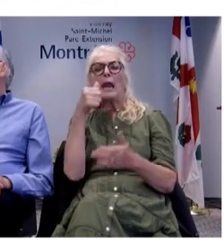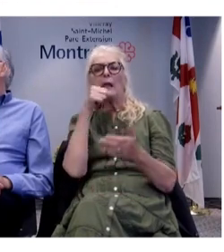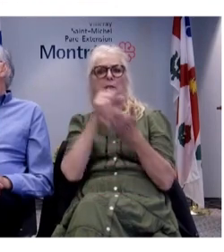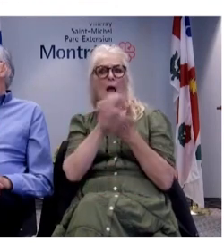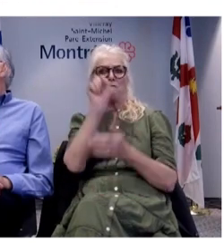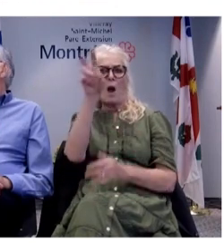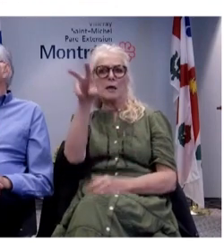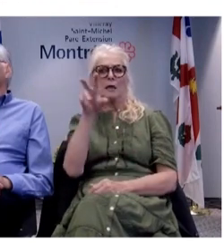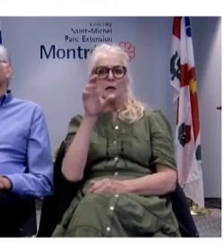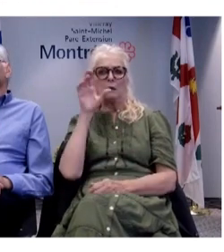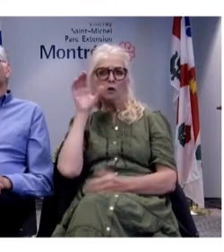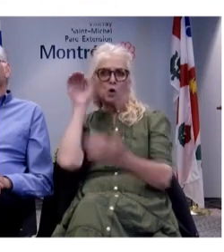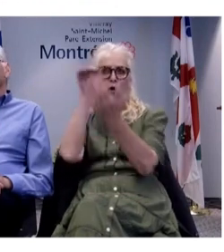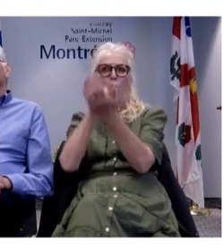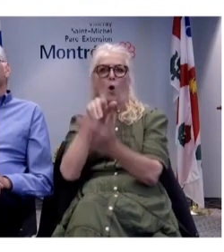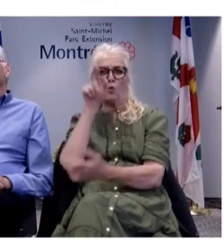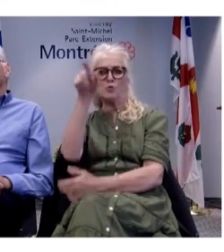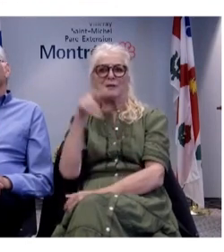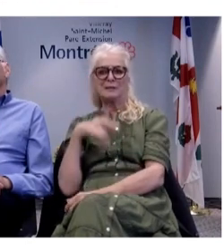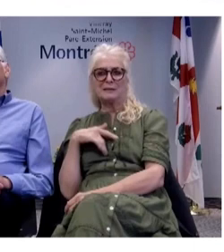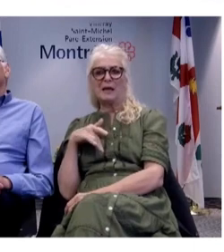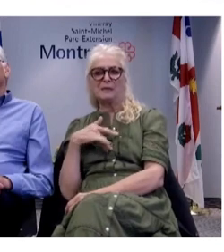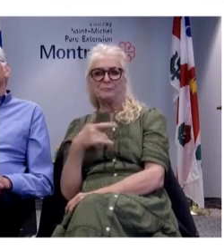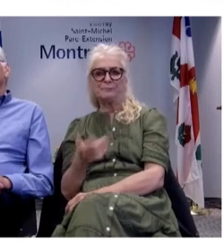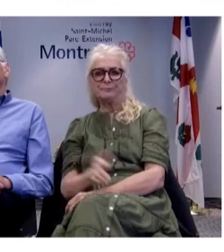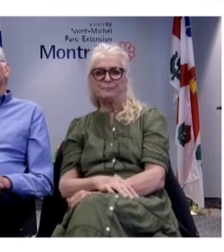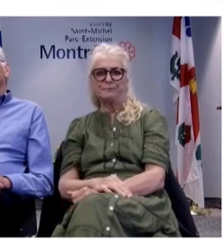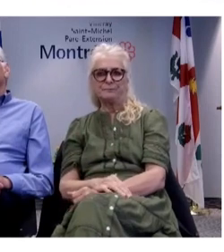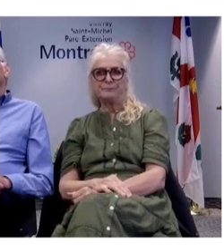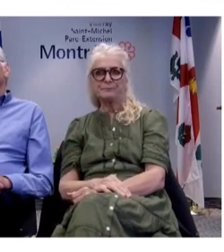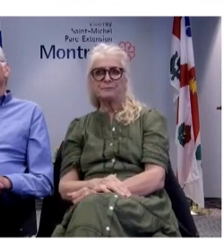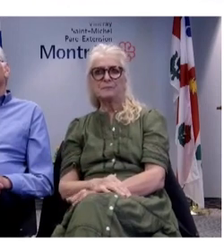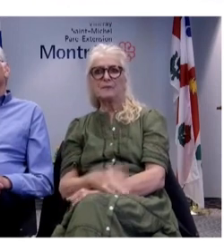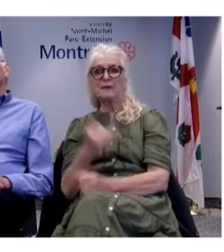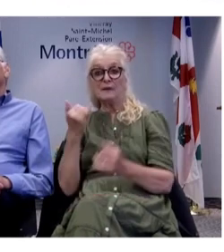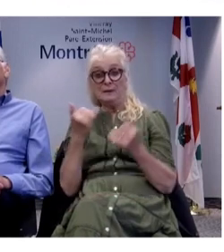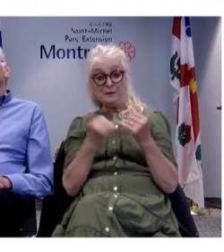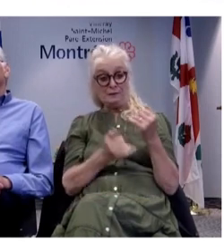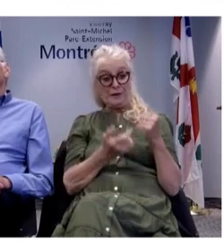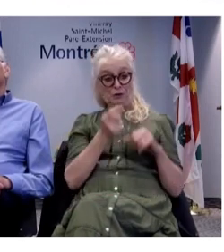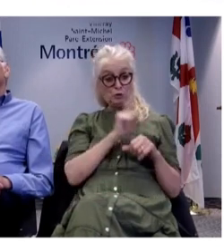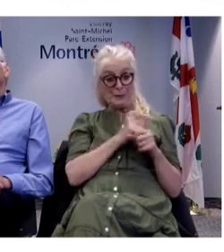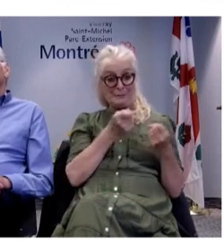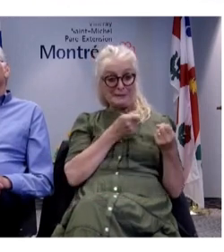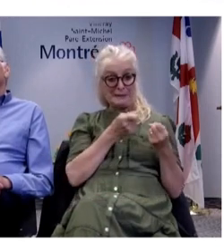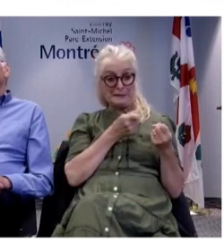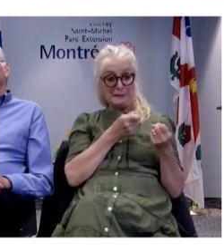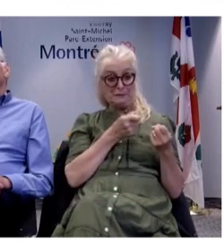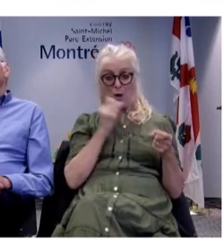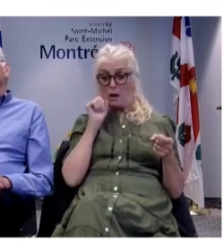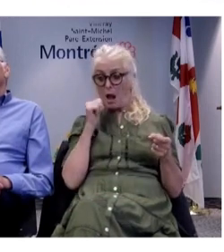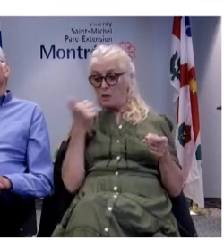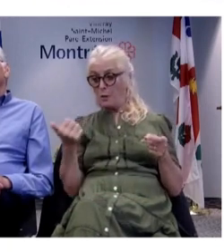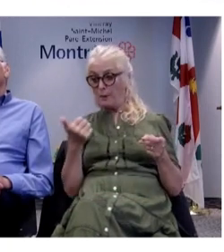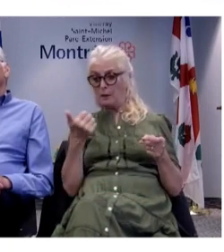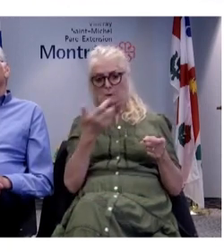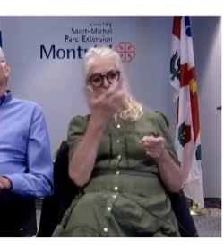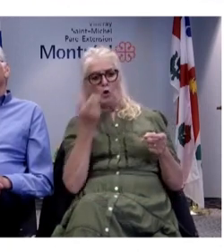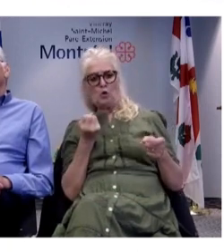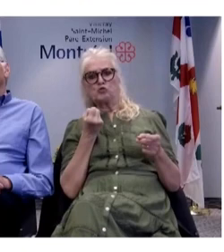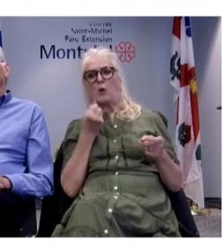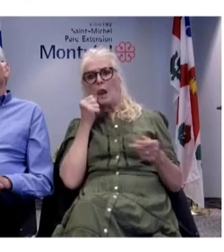à la fin d'une journée administrative et directement le lendemain ces deux événements-là coïncident c'est une chance sur 200